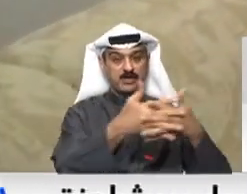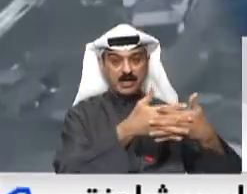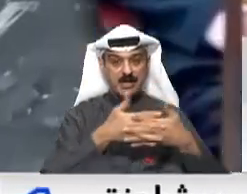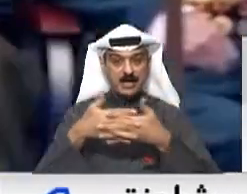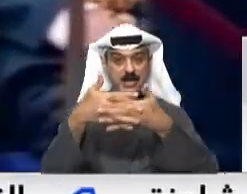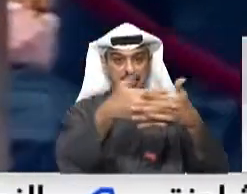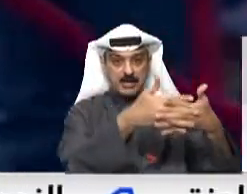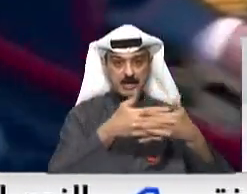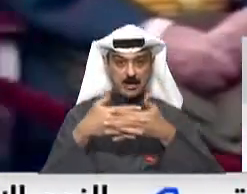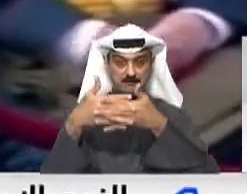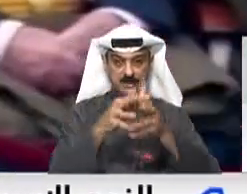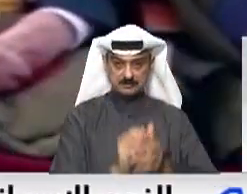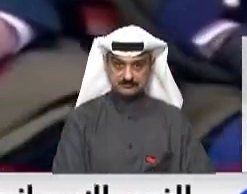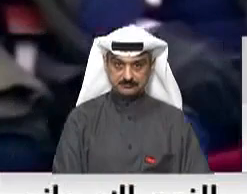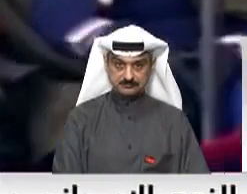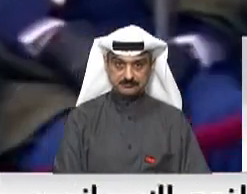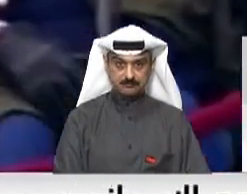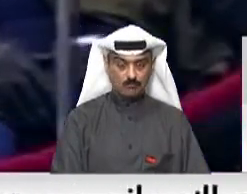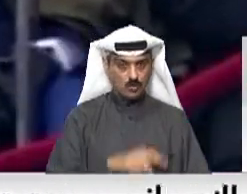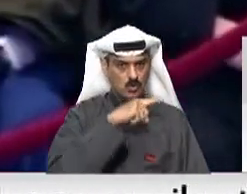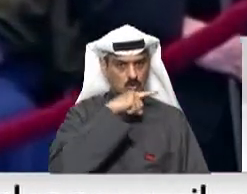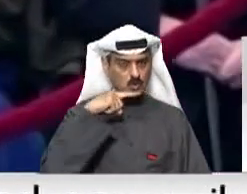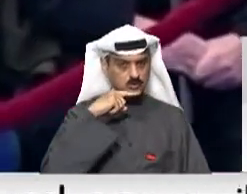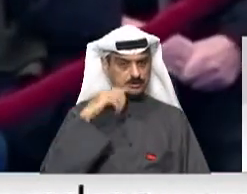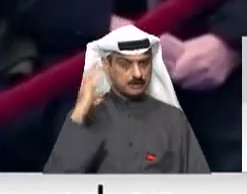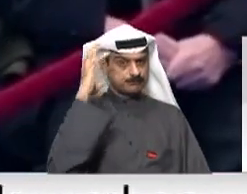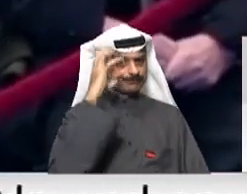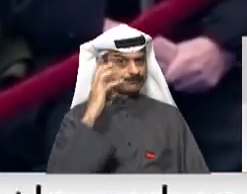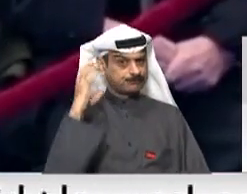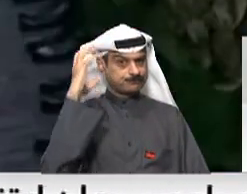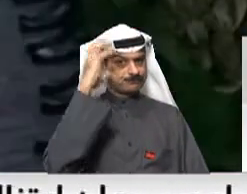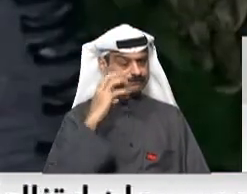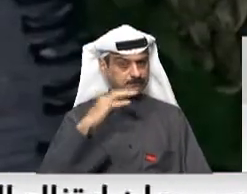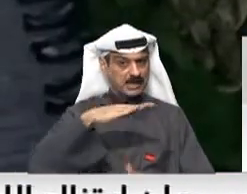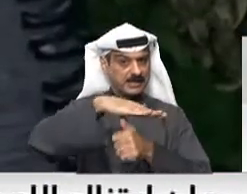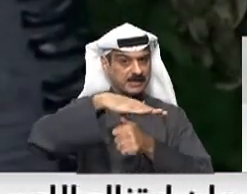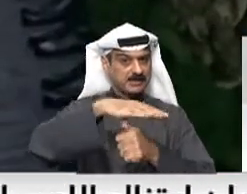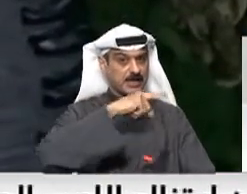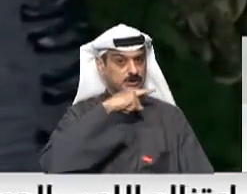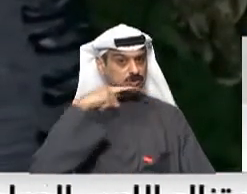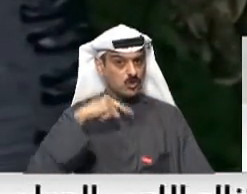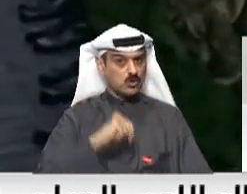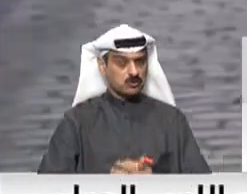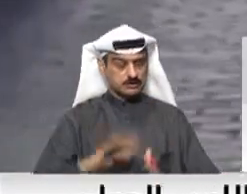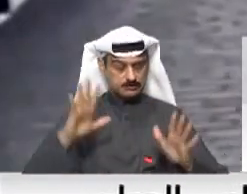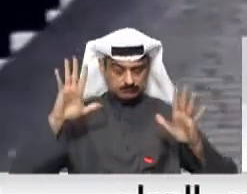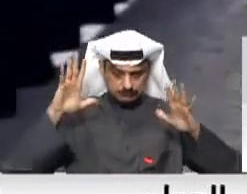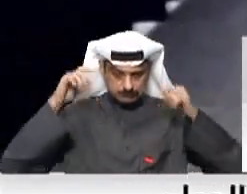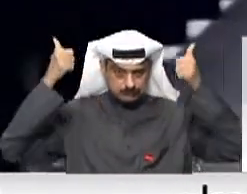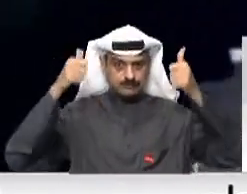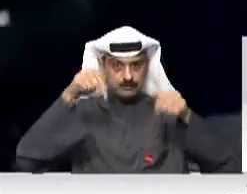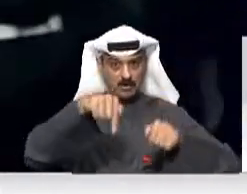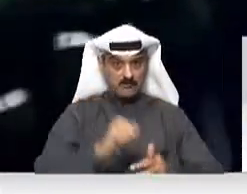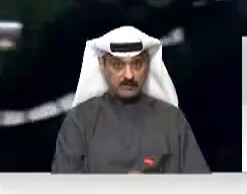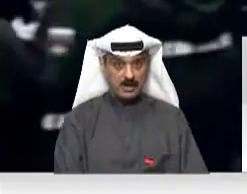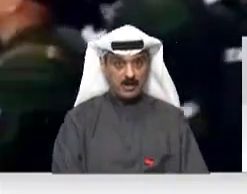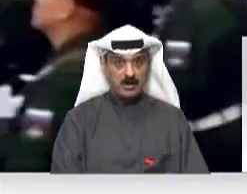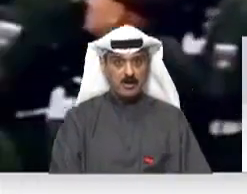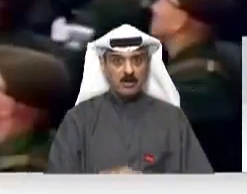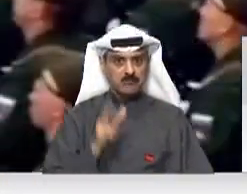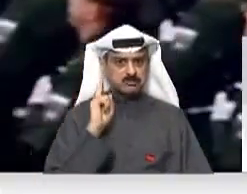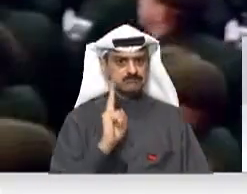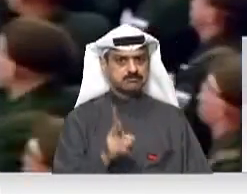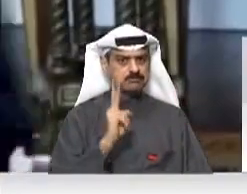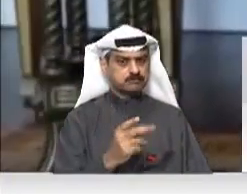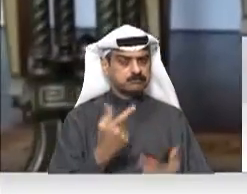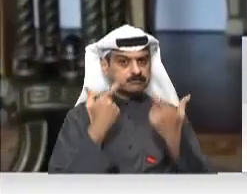القرار، الأمر الذي استفز روسيا وجعل رئيسها فلاديمير بوتين يطلق سيلا من